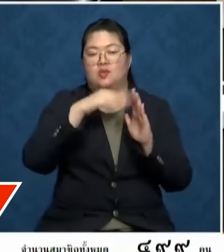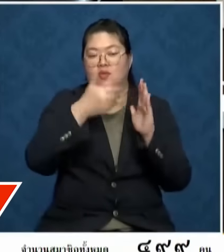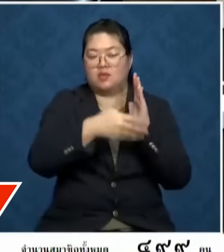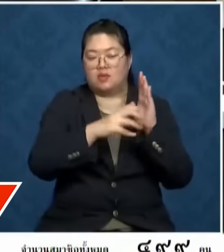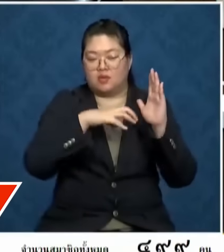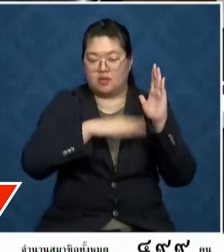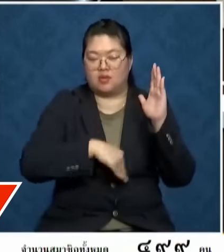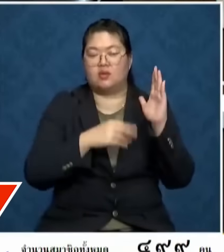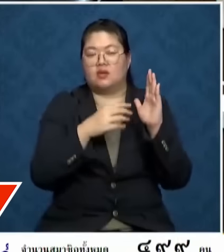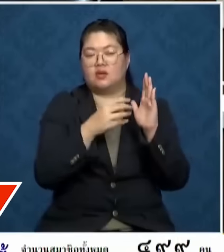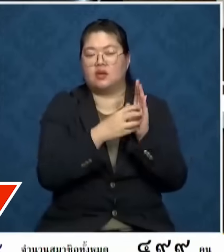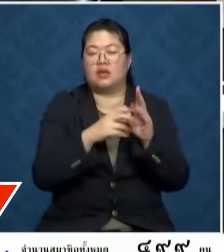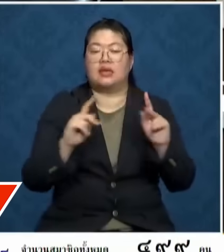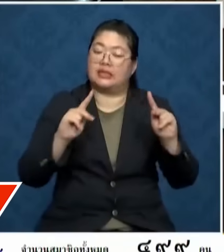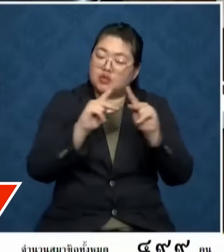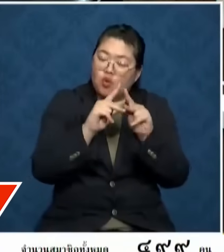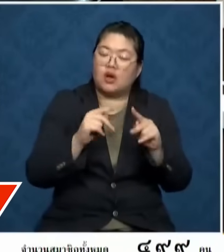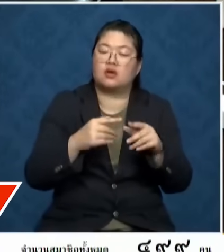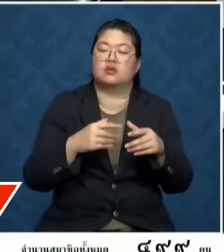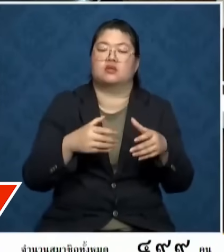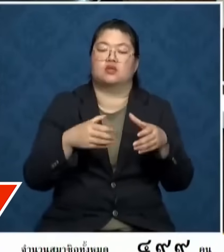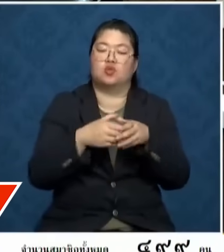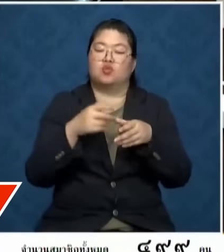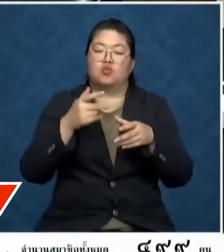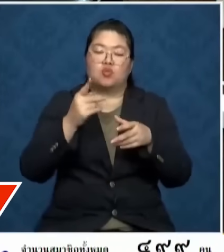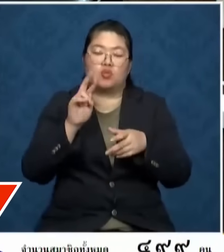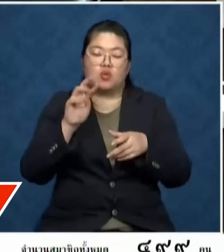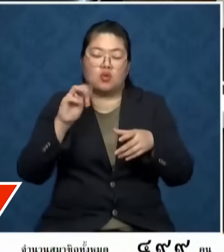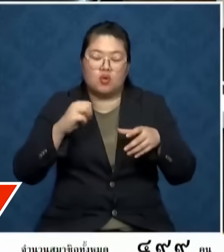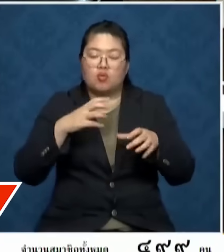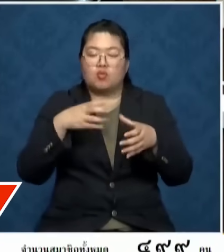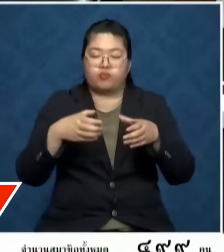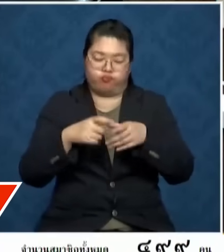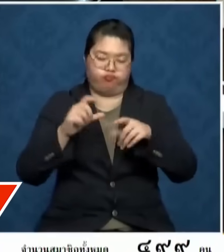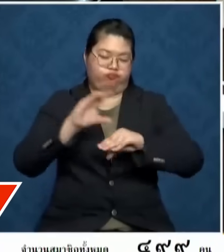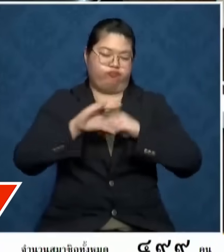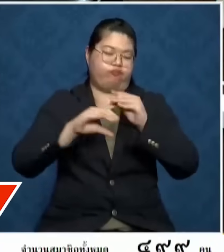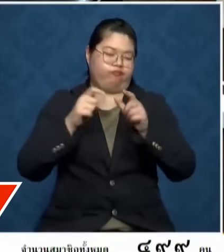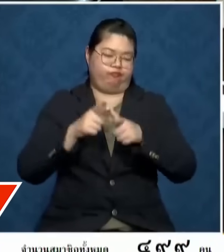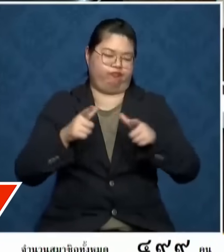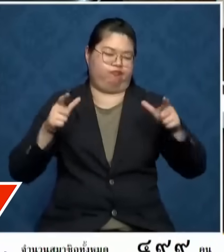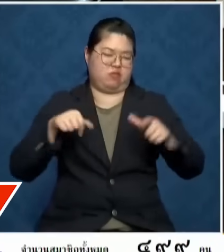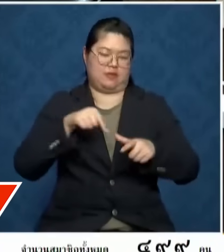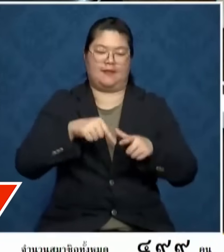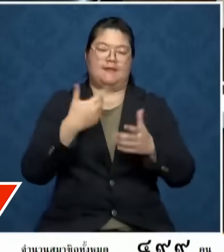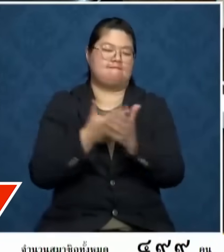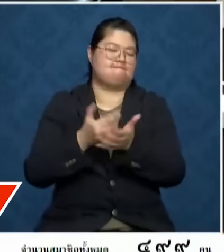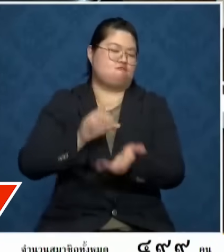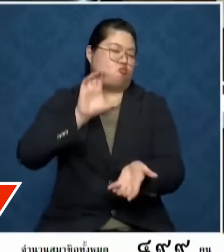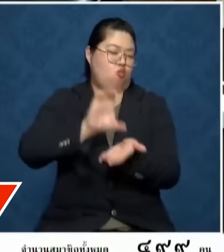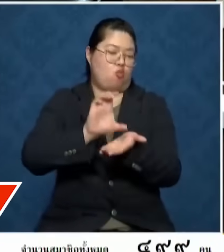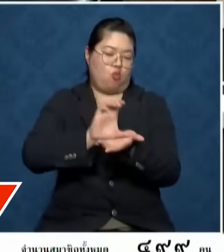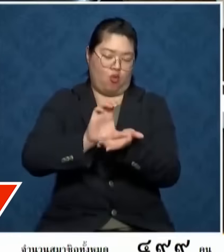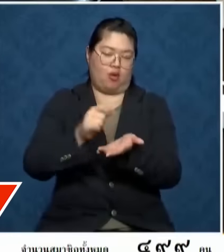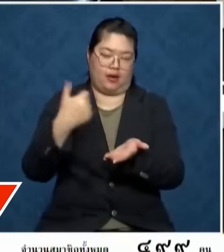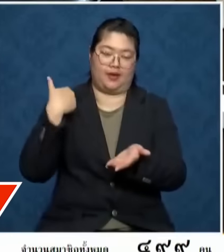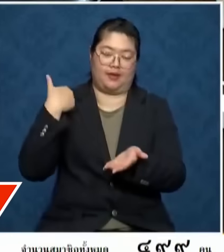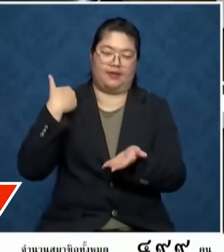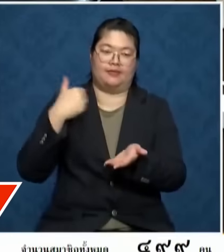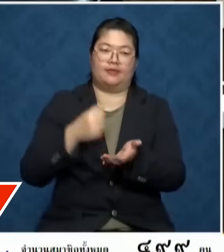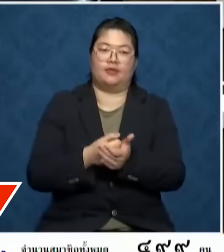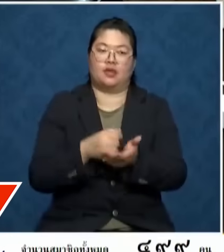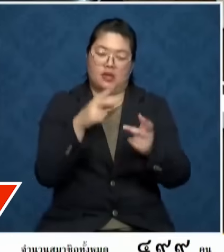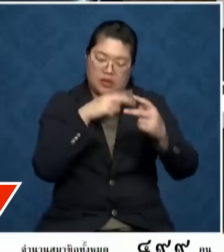จะเป็นระดับกระทรวงระดับกรมก็ดีก็จะเห็นว่าเป็นโครงการขนาดใหญ่ตรงนี้จะไม่จะไม่การตรวจ